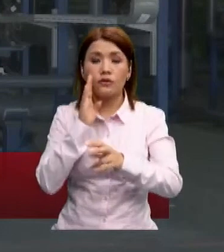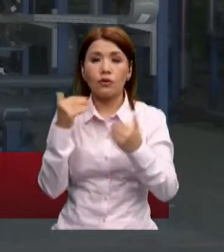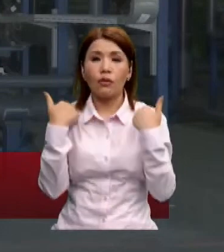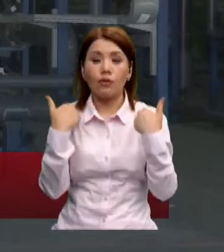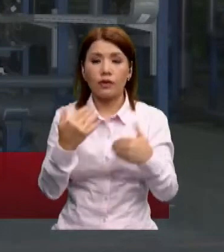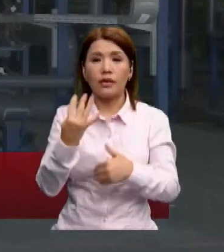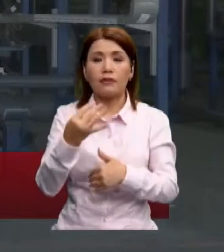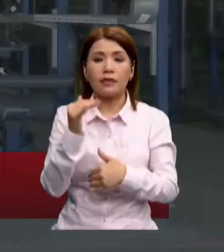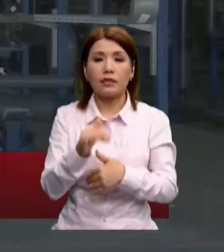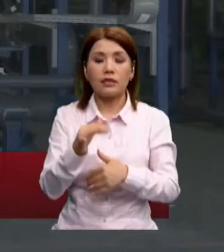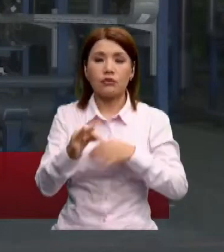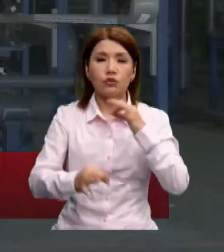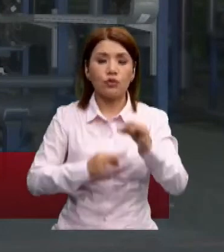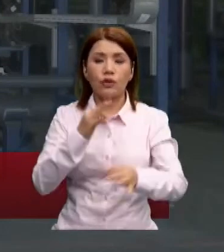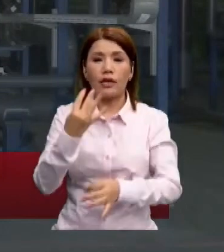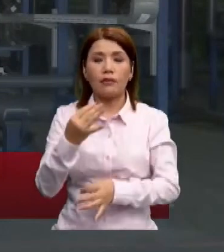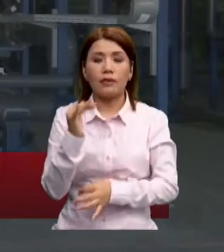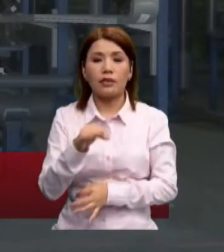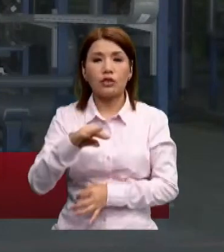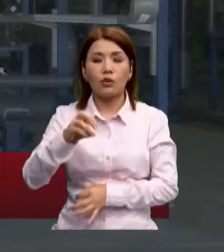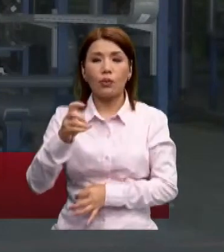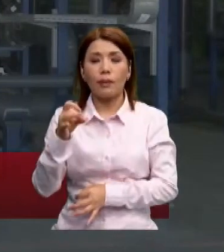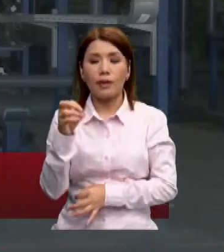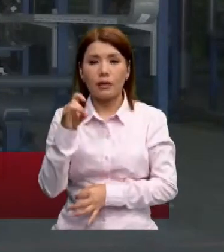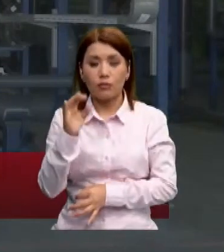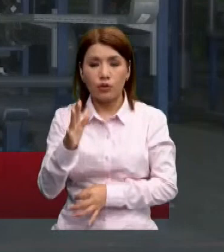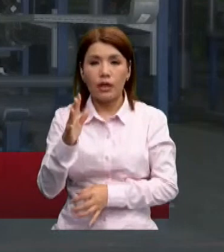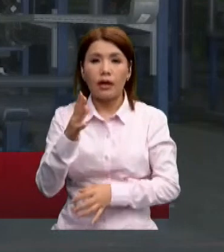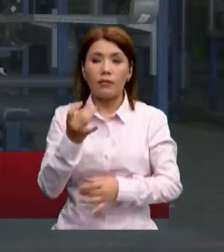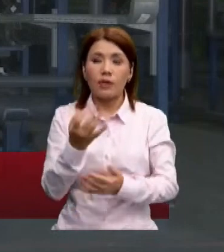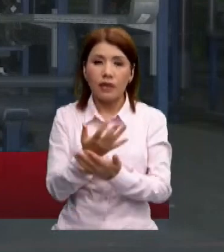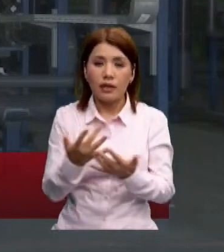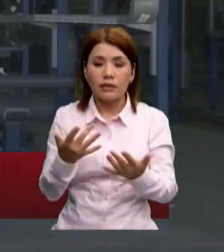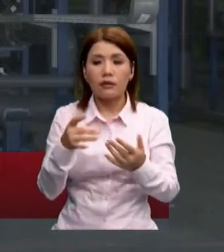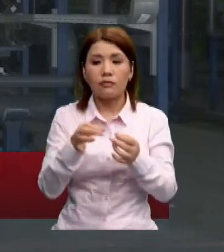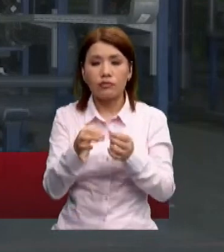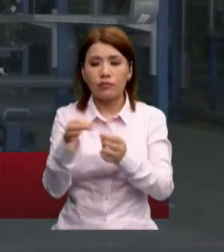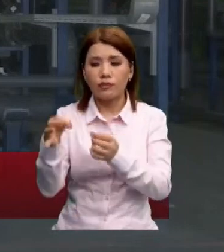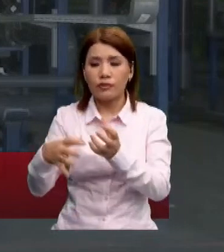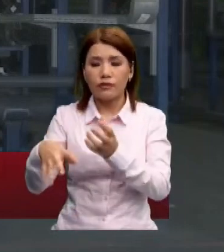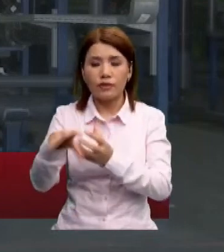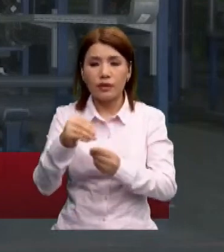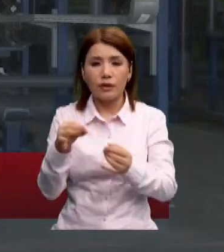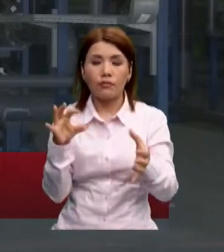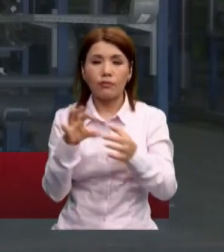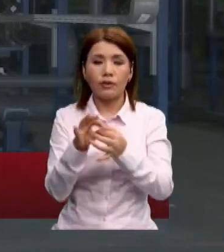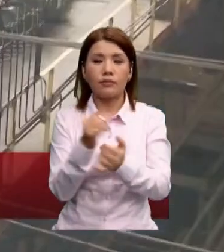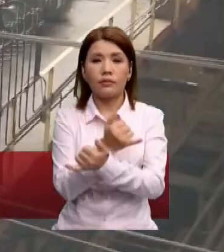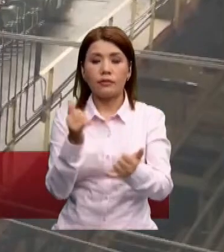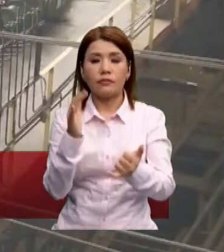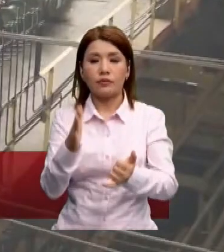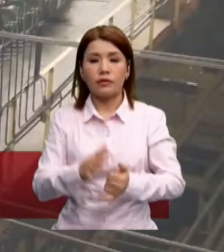мың кубометрге, тәулігіне 40 мың кубометрге жеткізіліп, ол мұнайлы, Қарағия және Түпқараған аудандарының елді мекендеріне қосымша жіберілетін